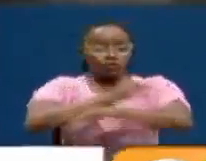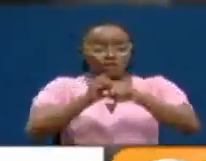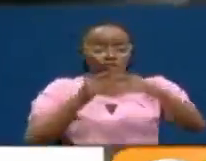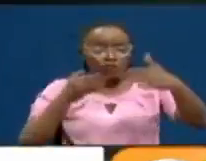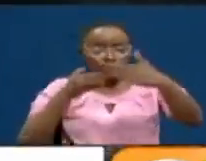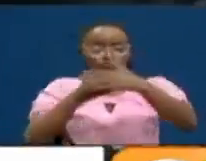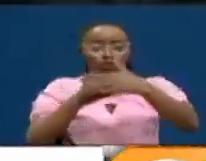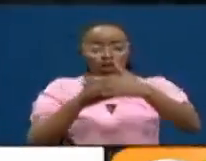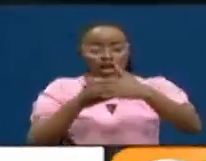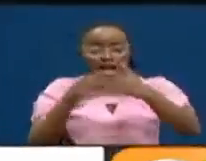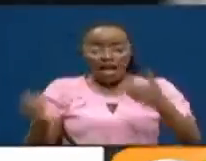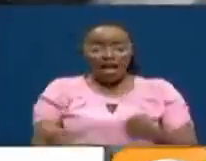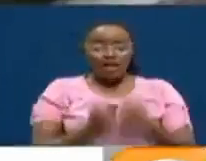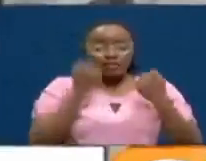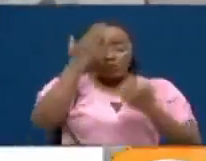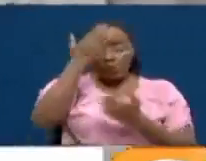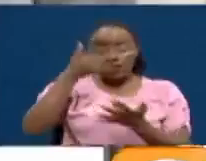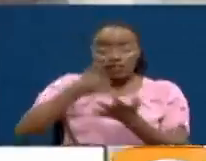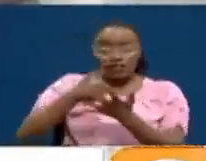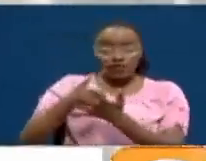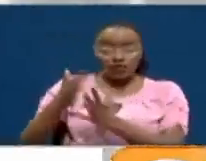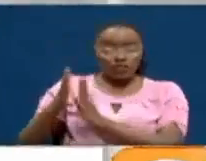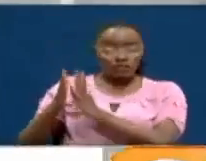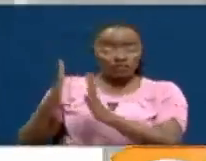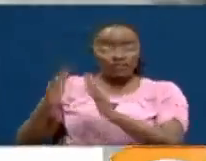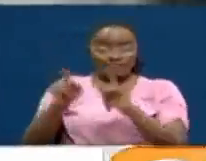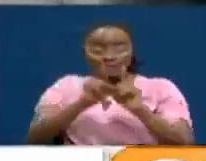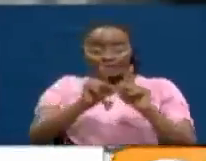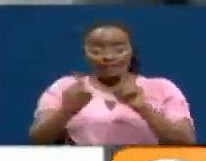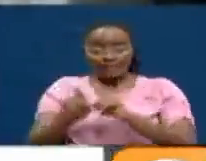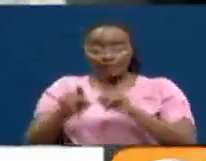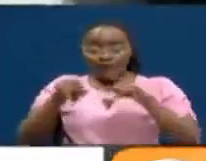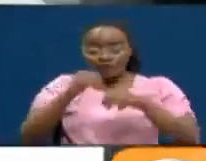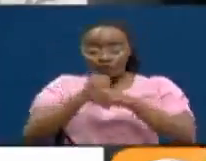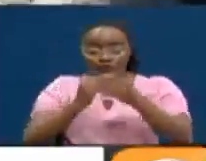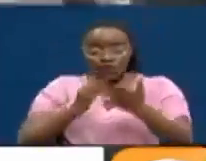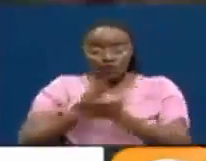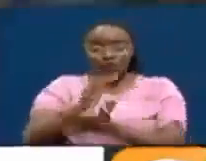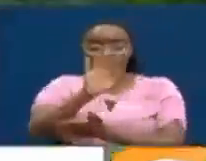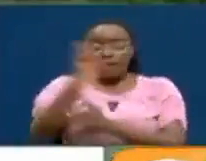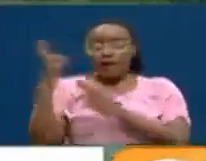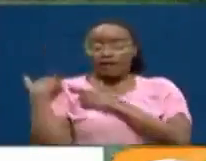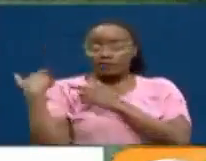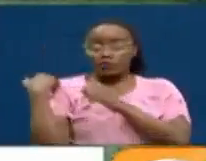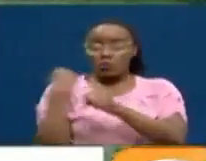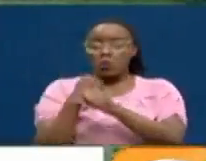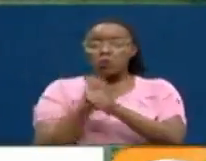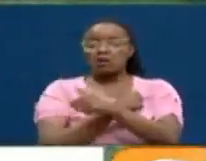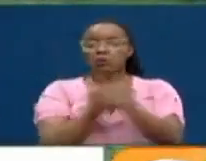kwa kuwahusisha walinzi na kuhakikisha wanatekeleza majukumu yao ipasavyo.